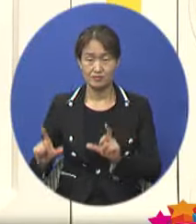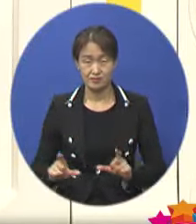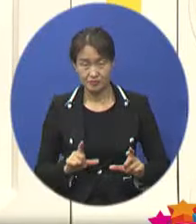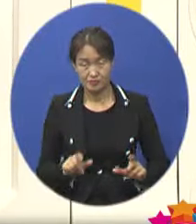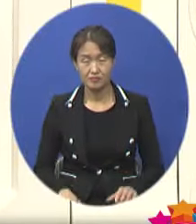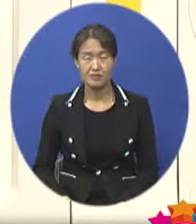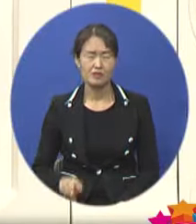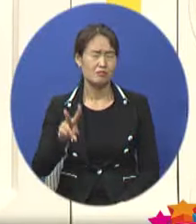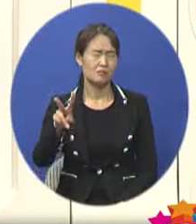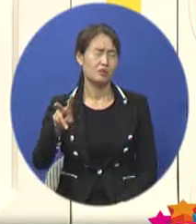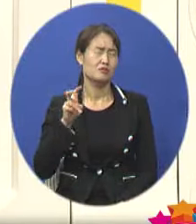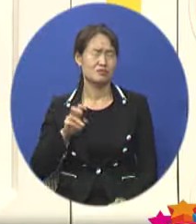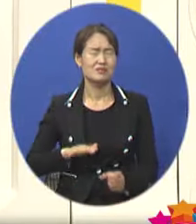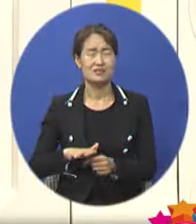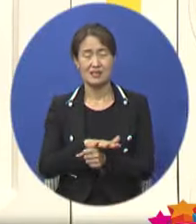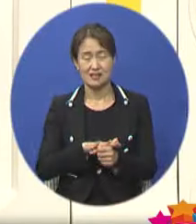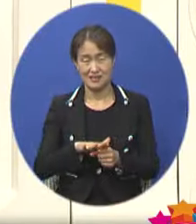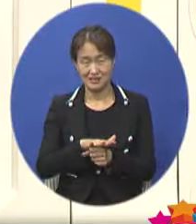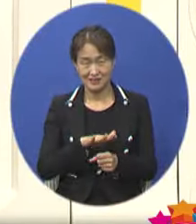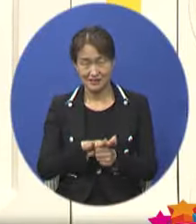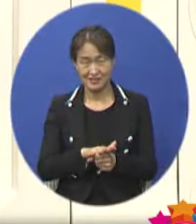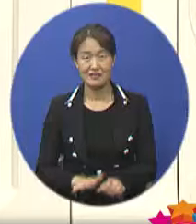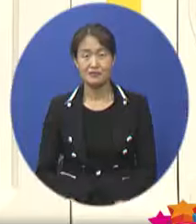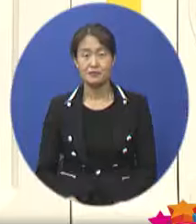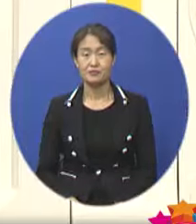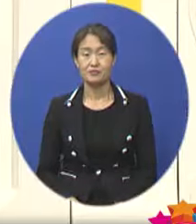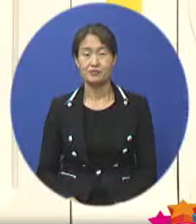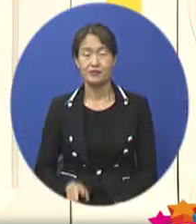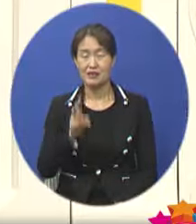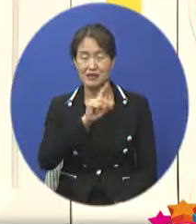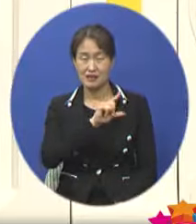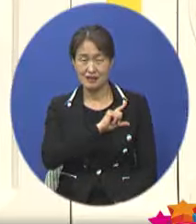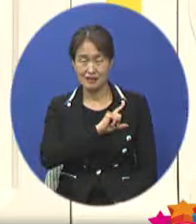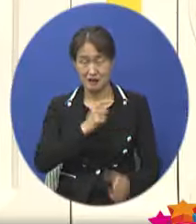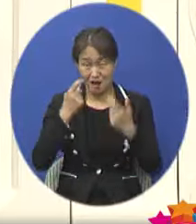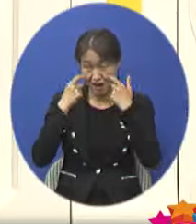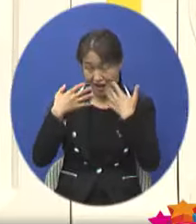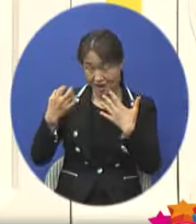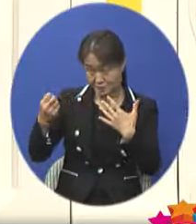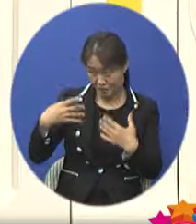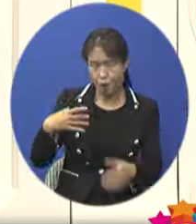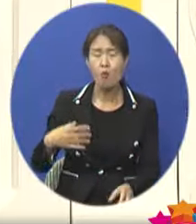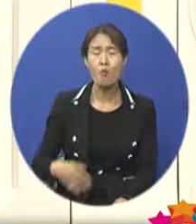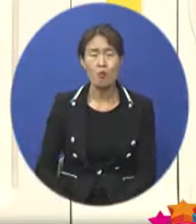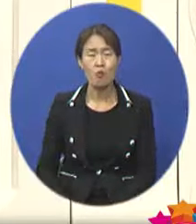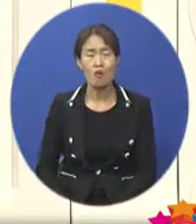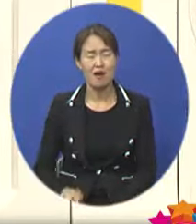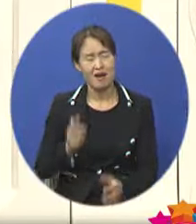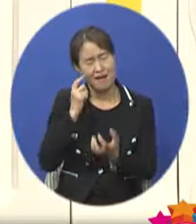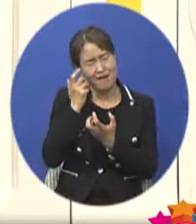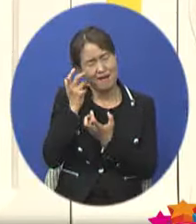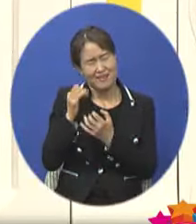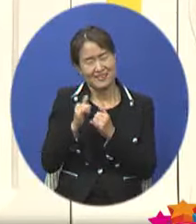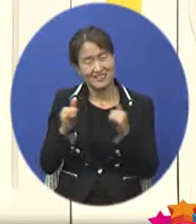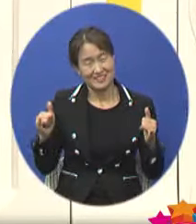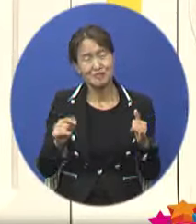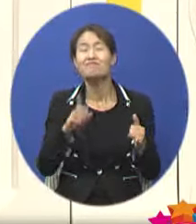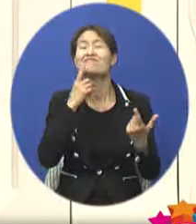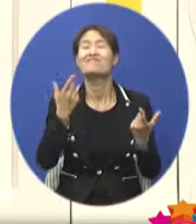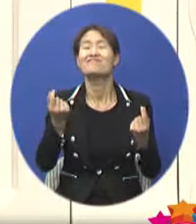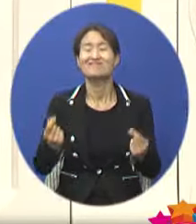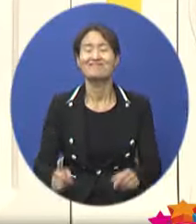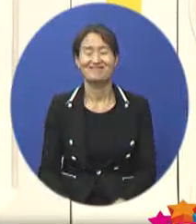전미령의 미운 사랑이요. 미운 사랑. 사랑. 네, 네. 저 공모까지 딱 말씀하시는 거 보니까 네, 우리 애청자이시네요. 네,